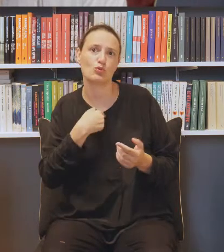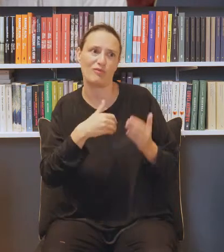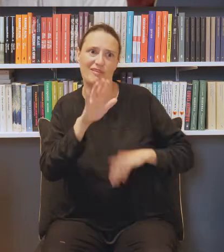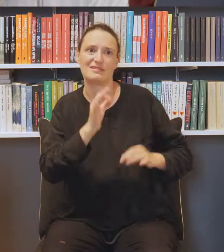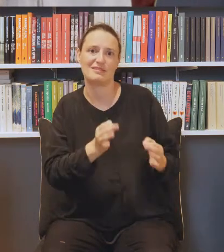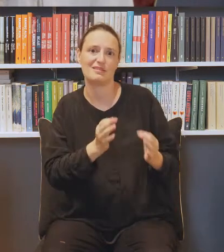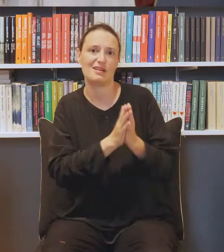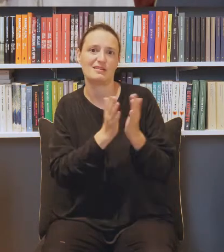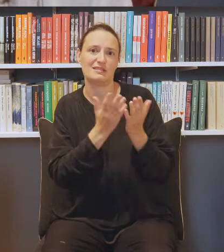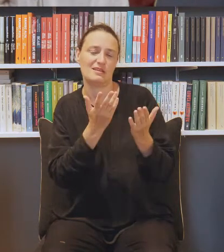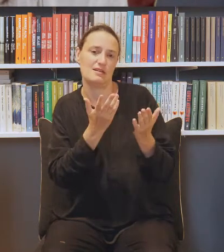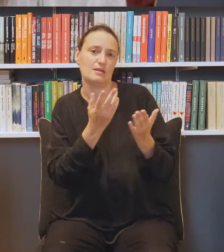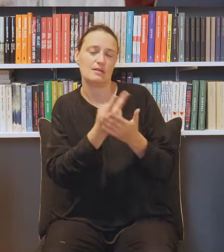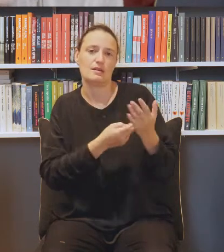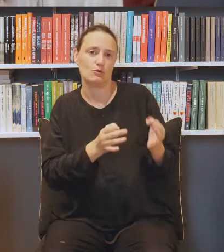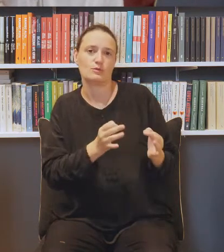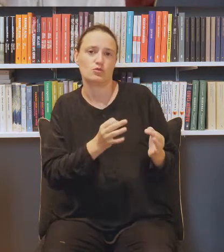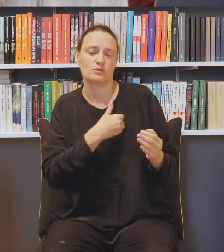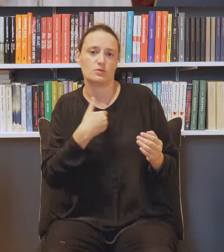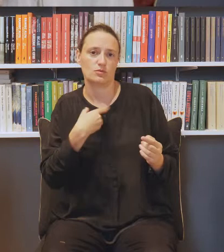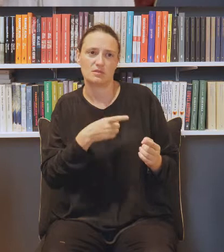myślę, niż mężczyznami. To znaczy,